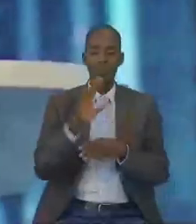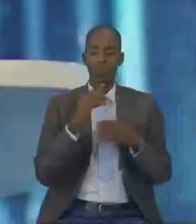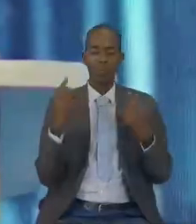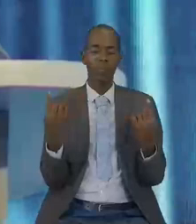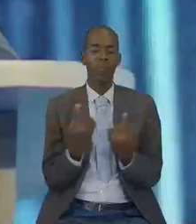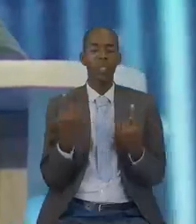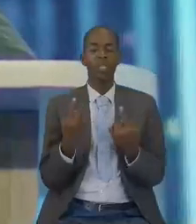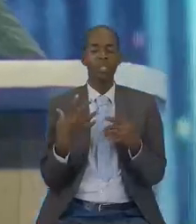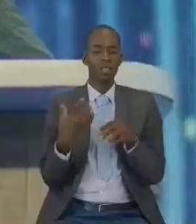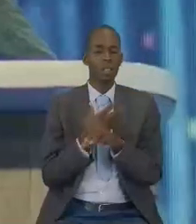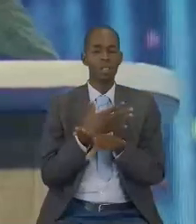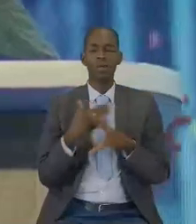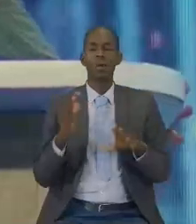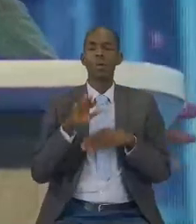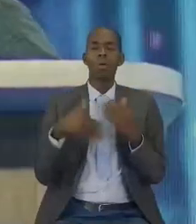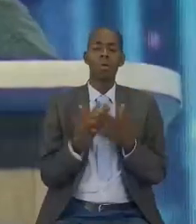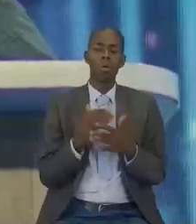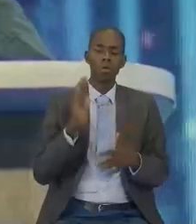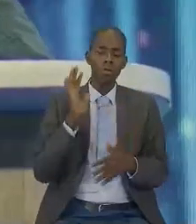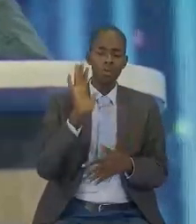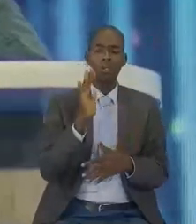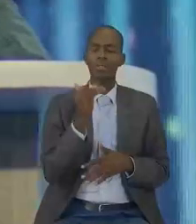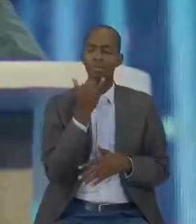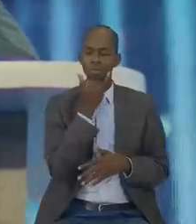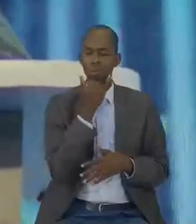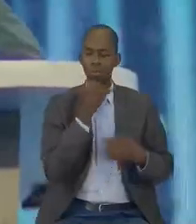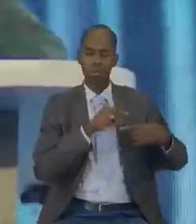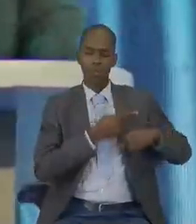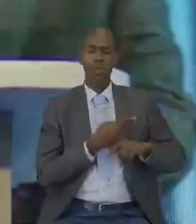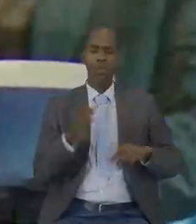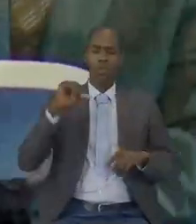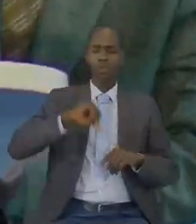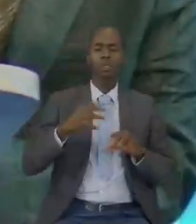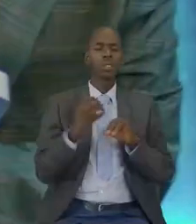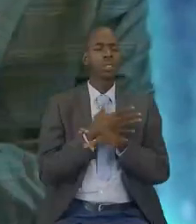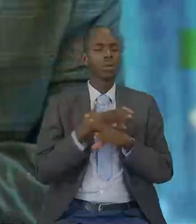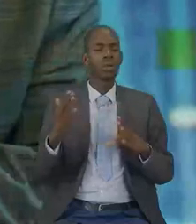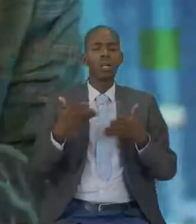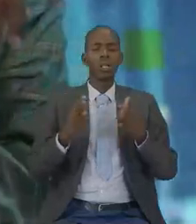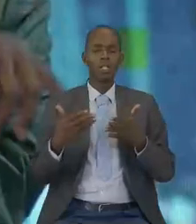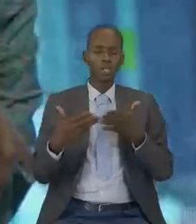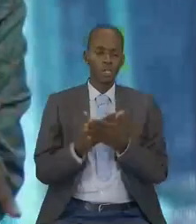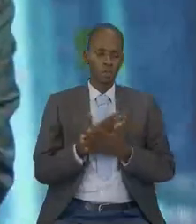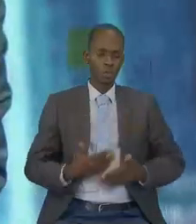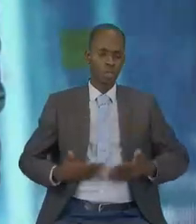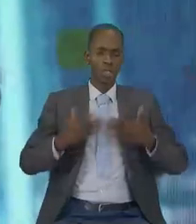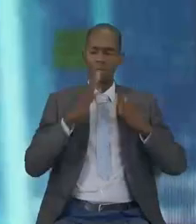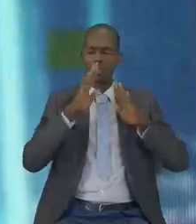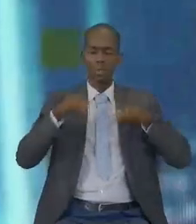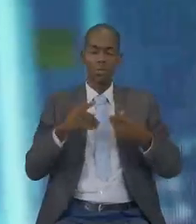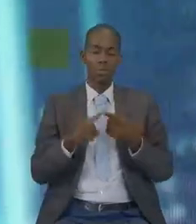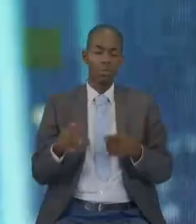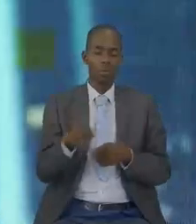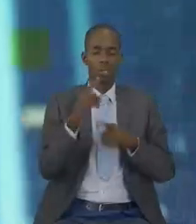Pardonne tous leurs péchés. Ôte toute leur culpabilité, les condamnations, ôte tout. Et qu'une nouvelle